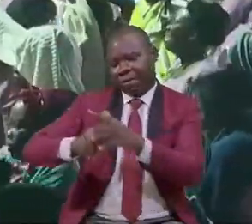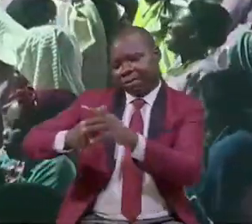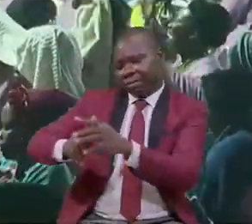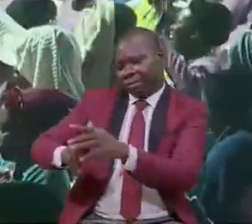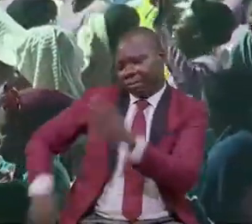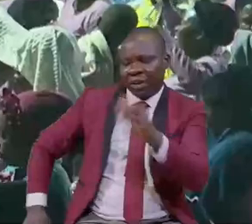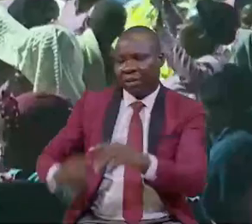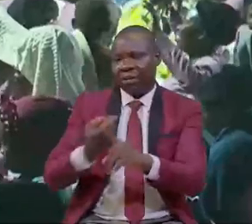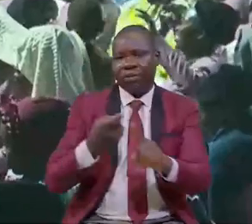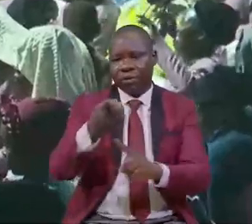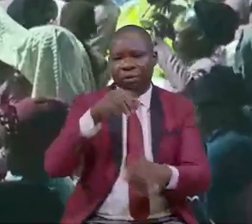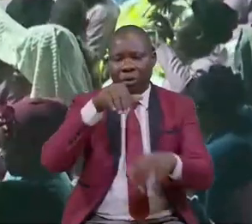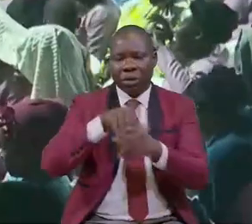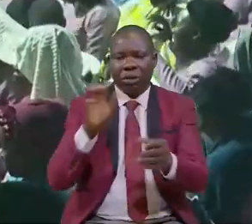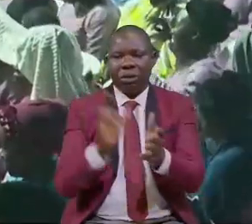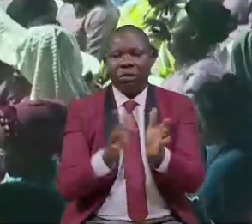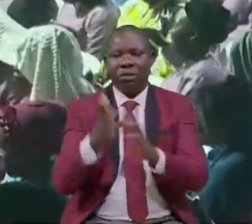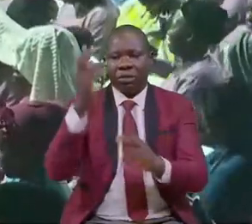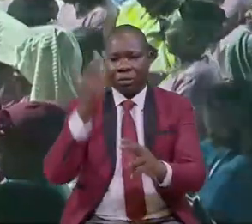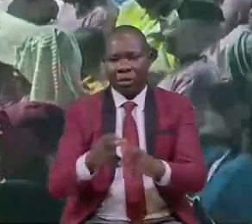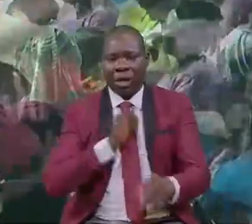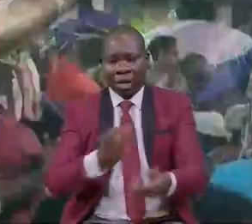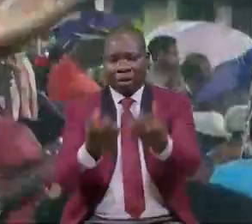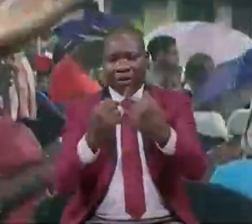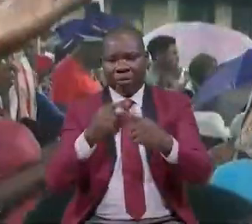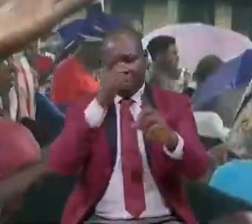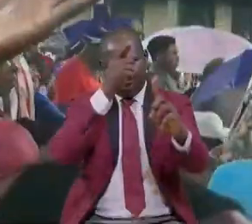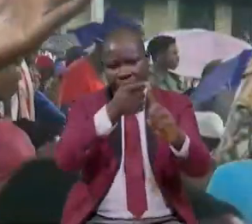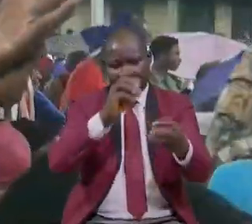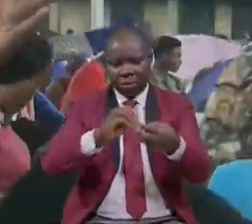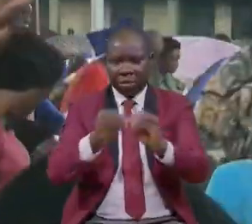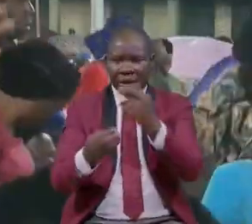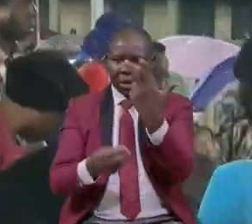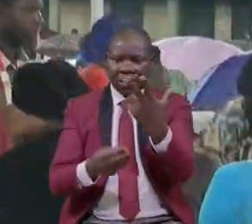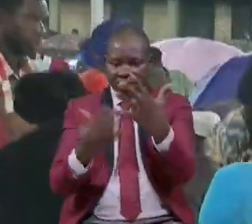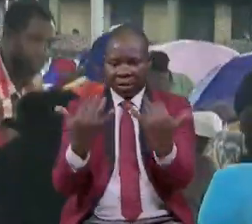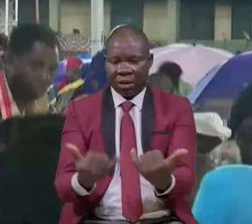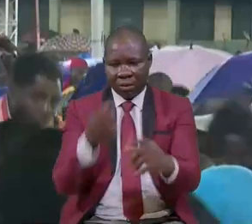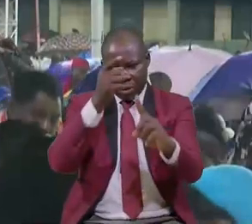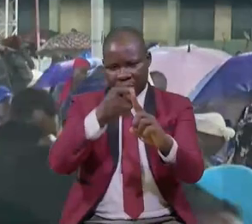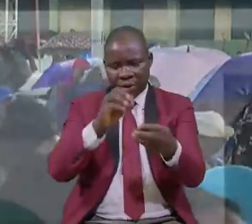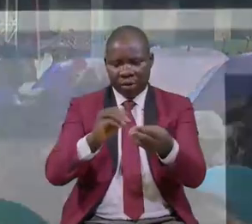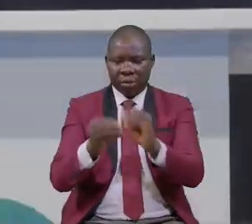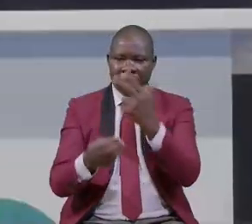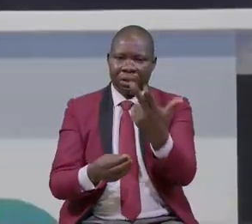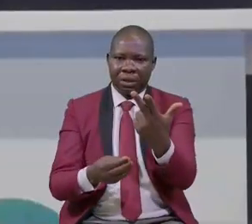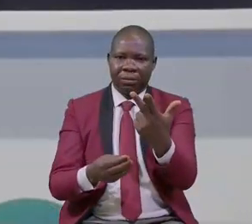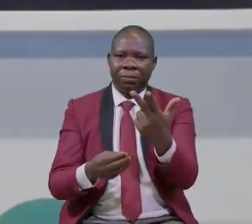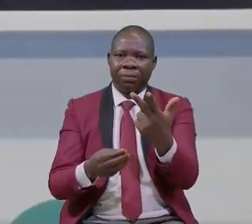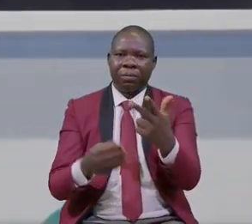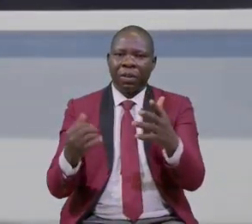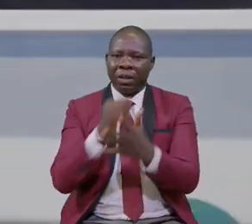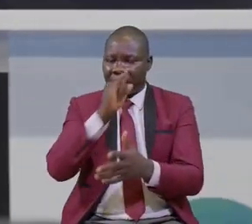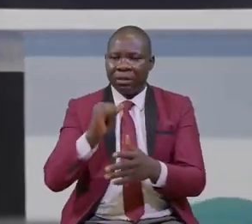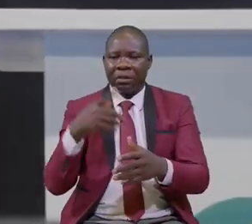disparaît de ta vie 3è point maintenant 3è point